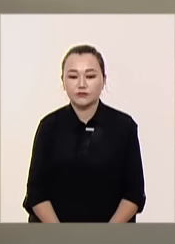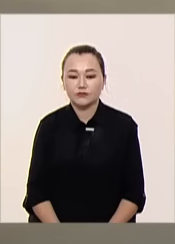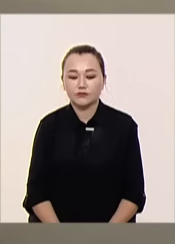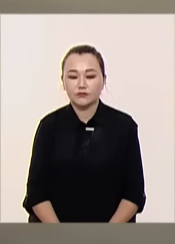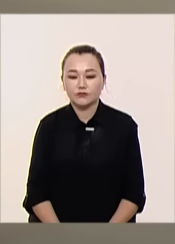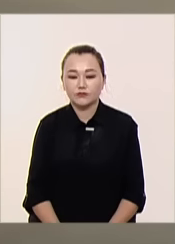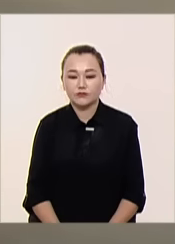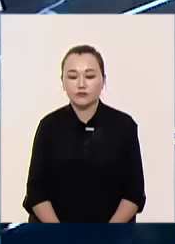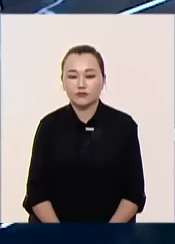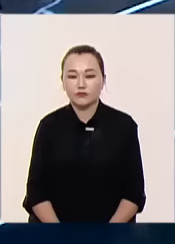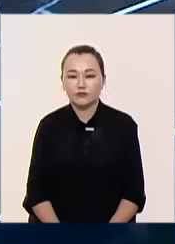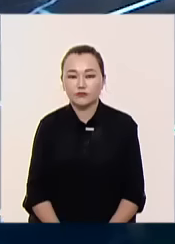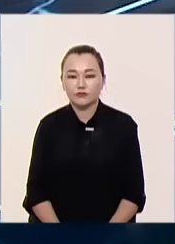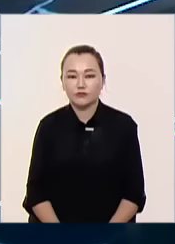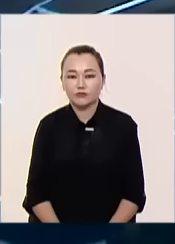Актобе.